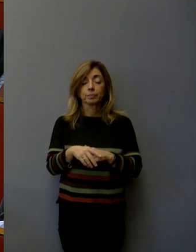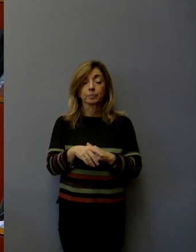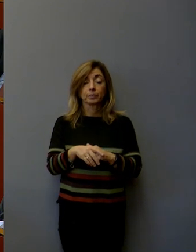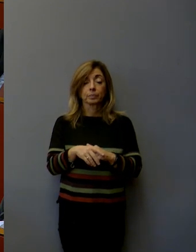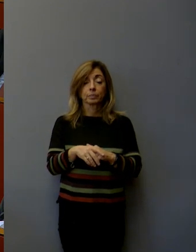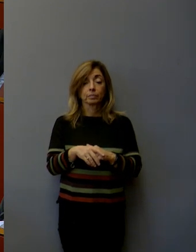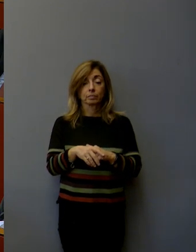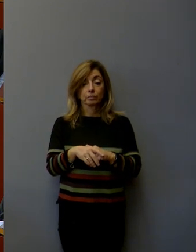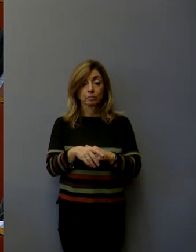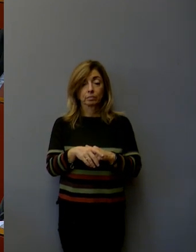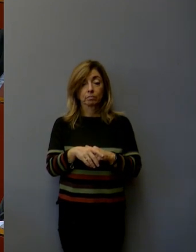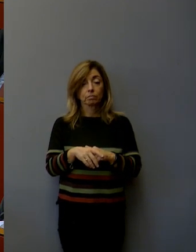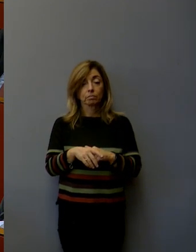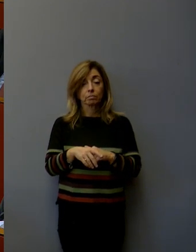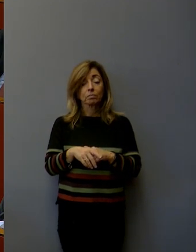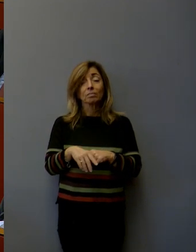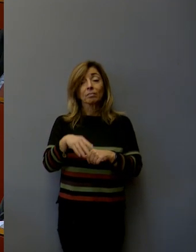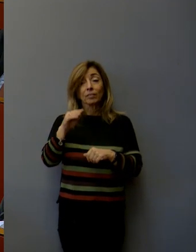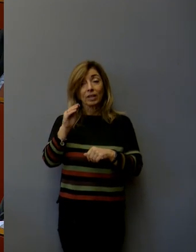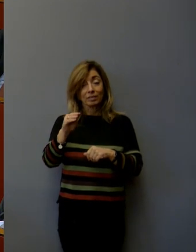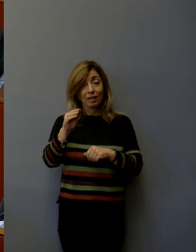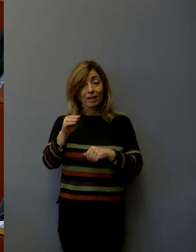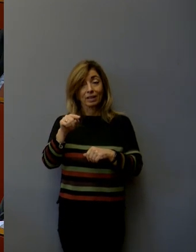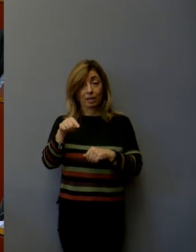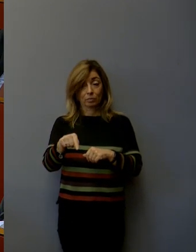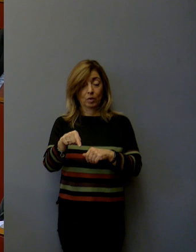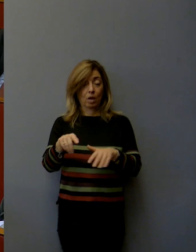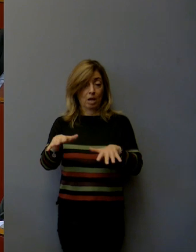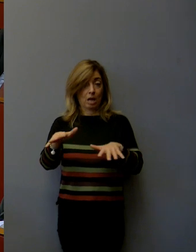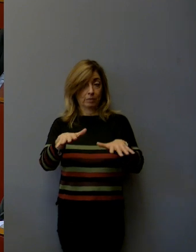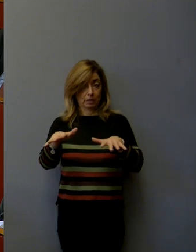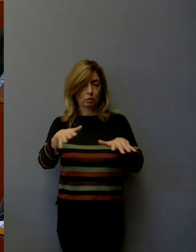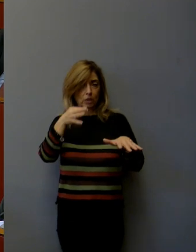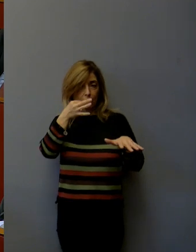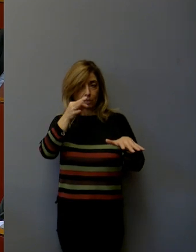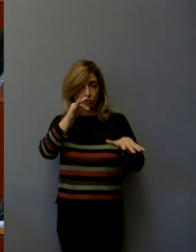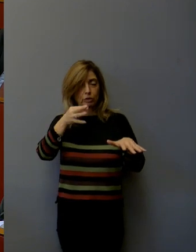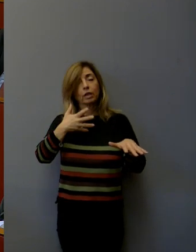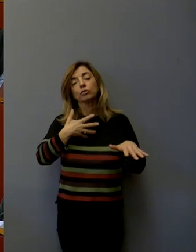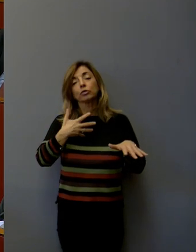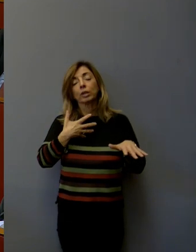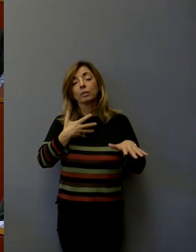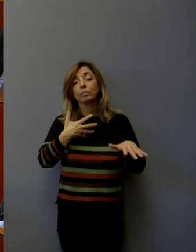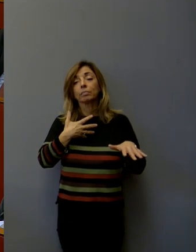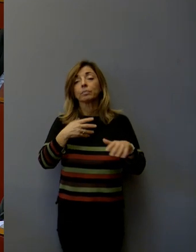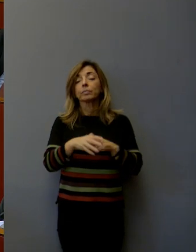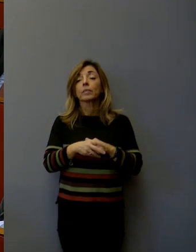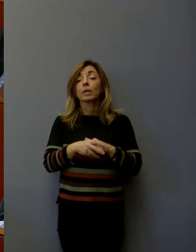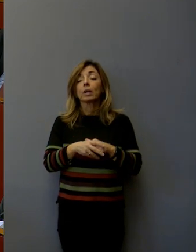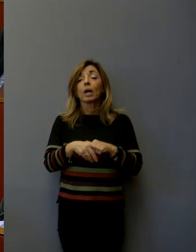capacità che sono già di questa amministrazione purché se ne abbia voglia ci sia un progetto di attivare questo protocollo